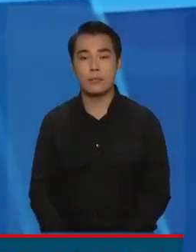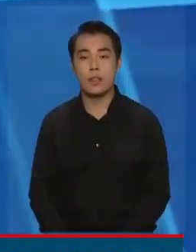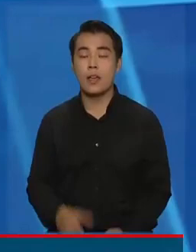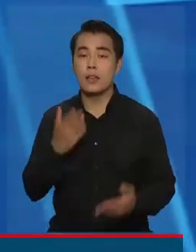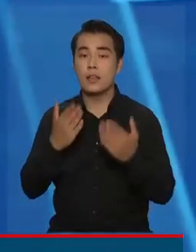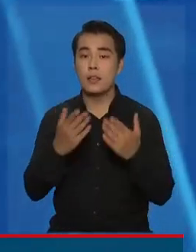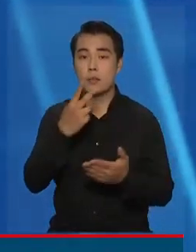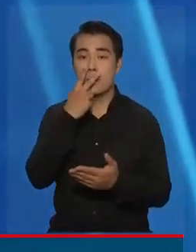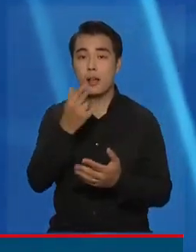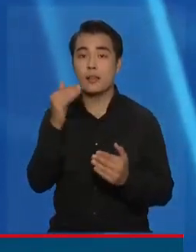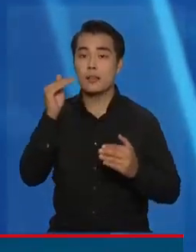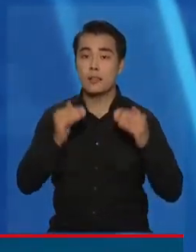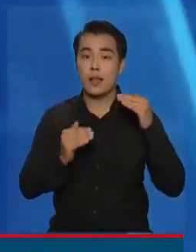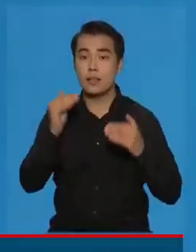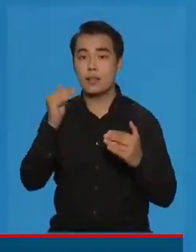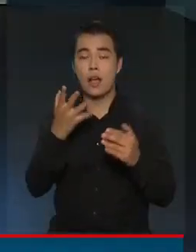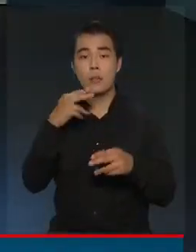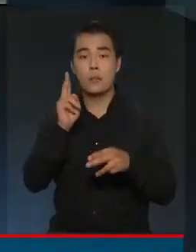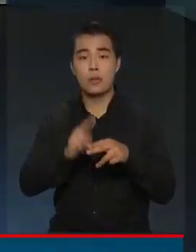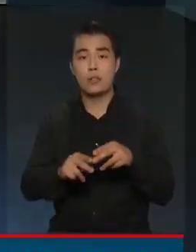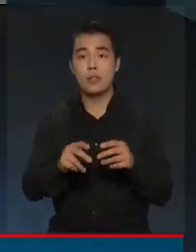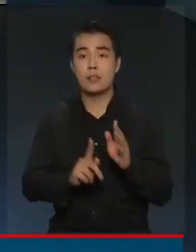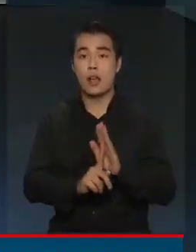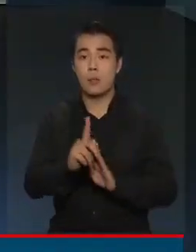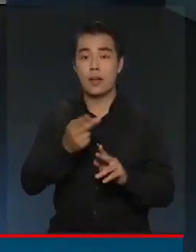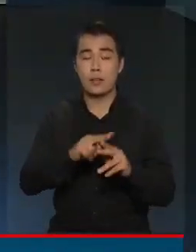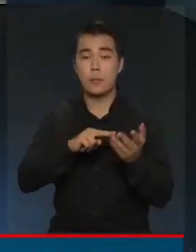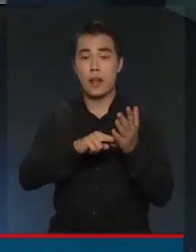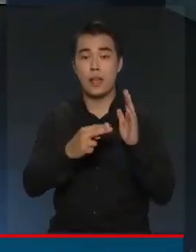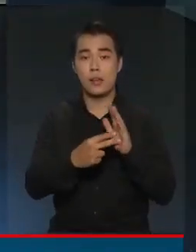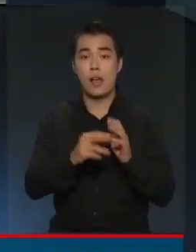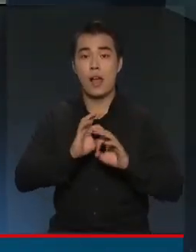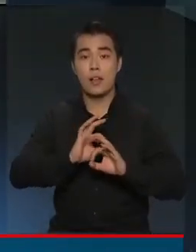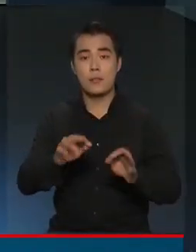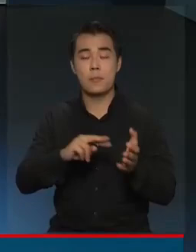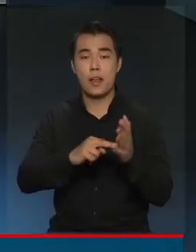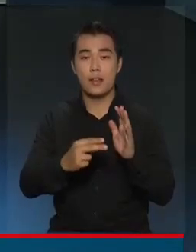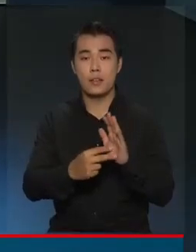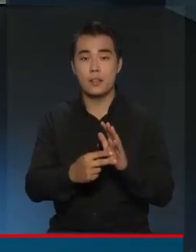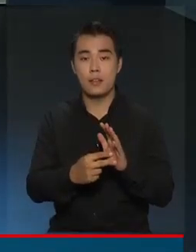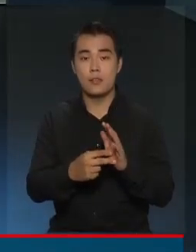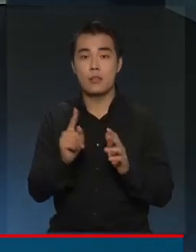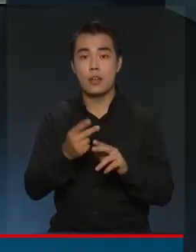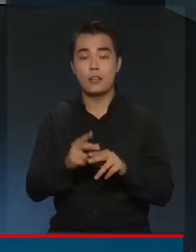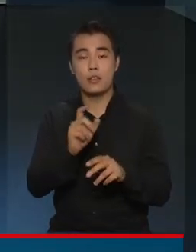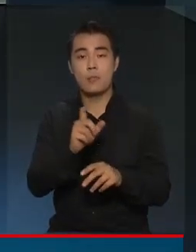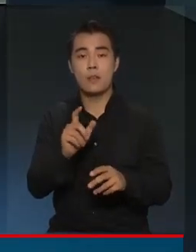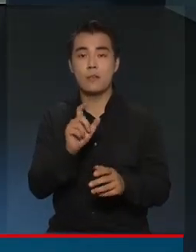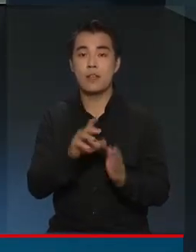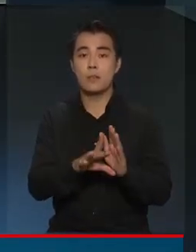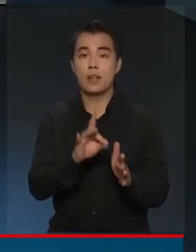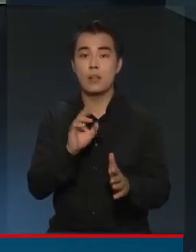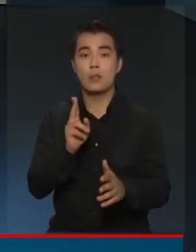Если посмотреть статистику, после запуска данного проекта, прекрасного проекта, это безусловно, что ребята выбирают?